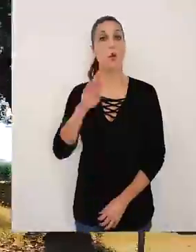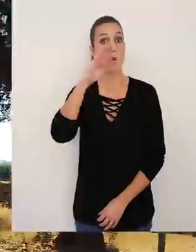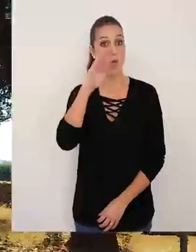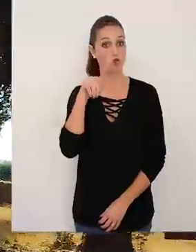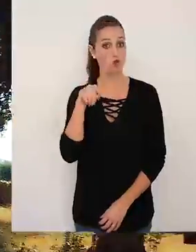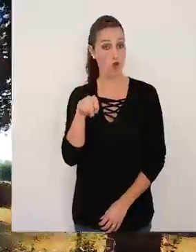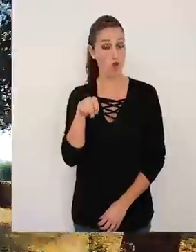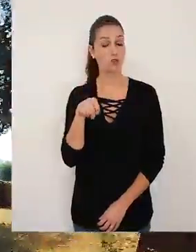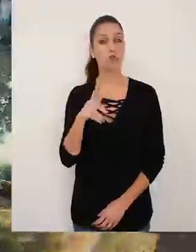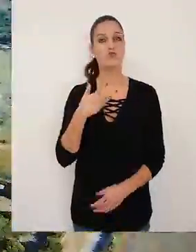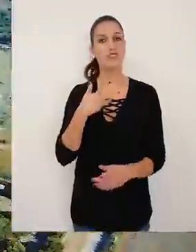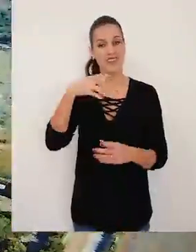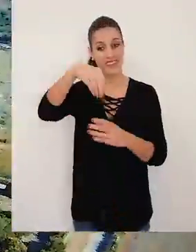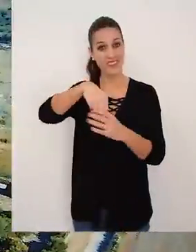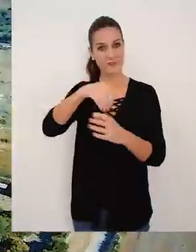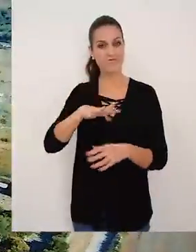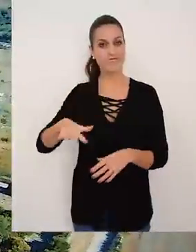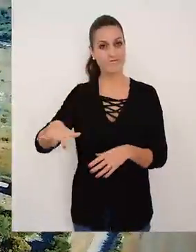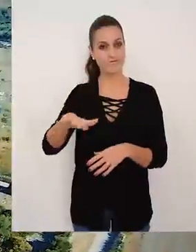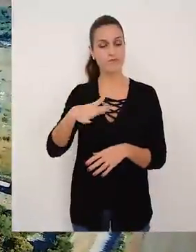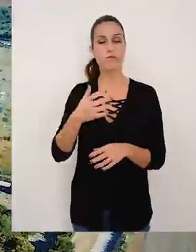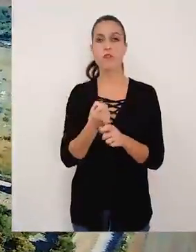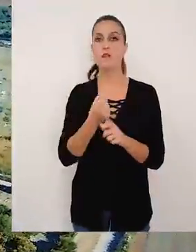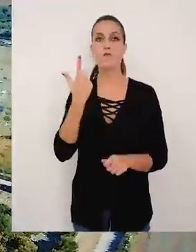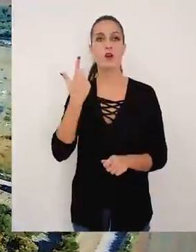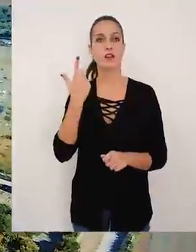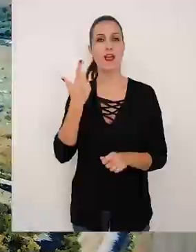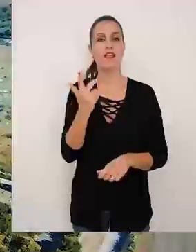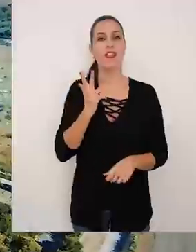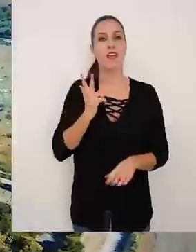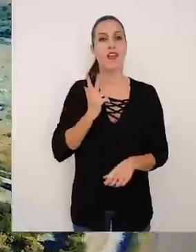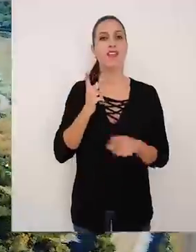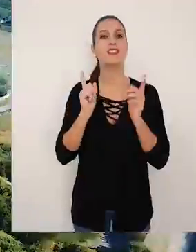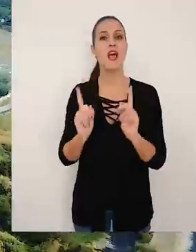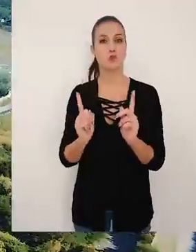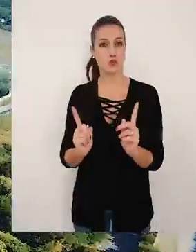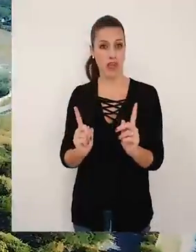Poggiardo conserva nel suo territorio un importante patrimonio naturalistico.